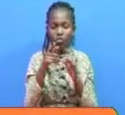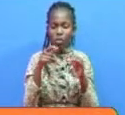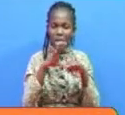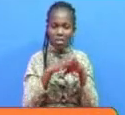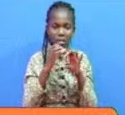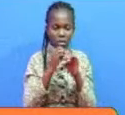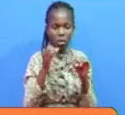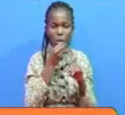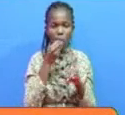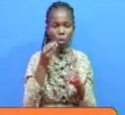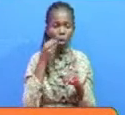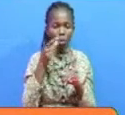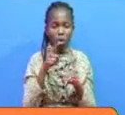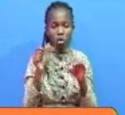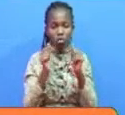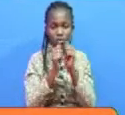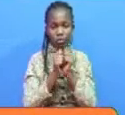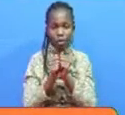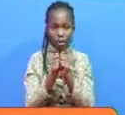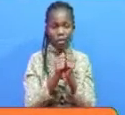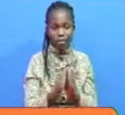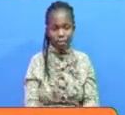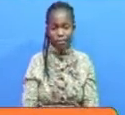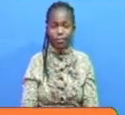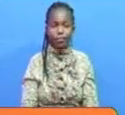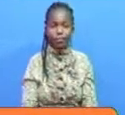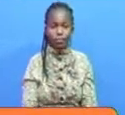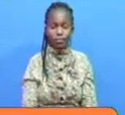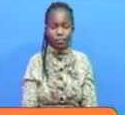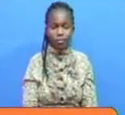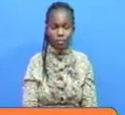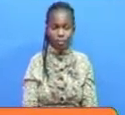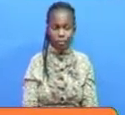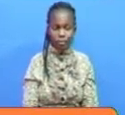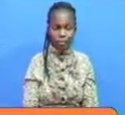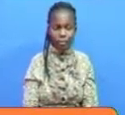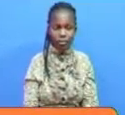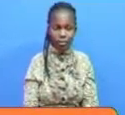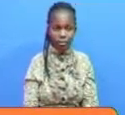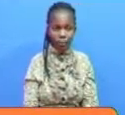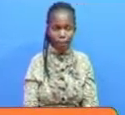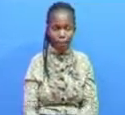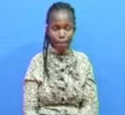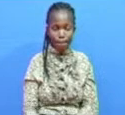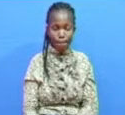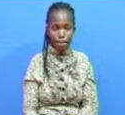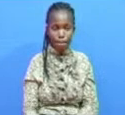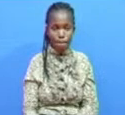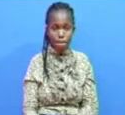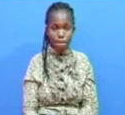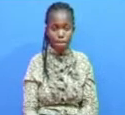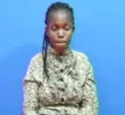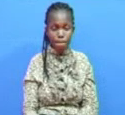iko wapi? Kuripoti ya Vilingi wa Mauvoo, Nilina Musangi.